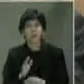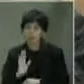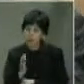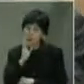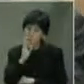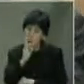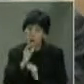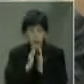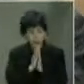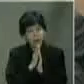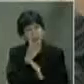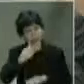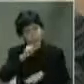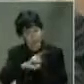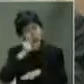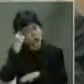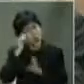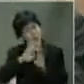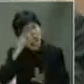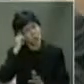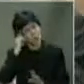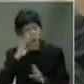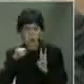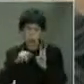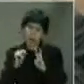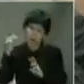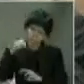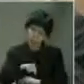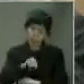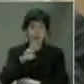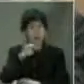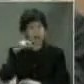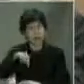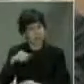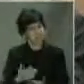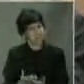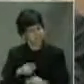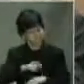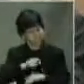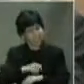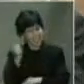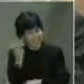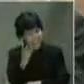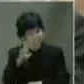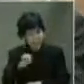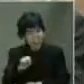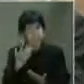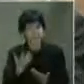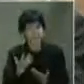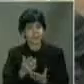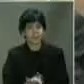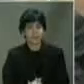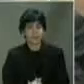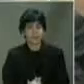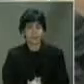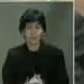ช้าไหว้เจ้าที่หกโมงครึ่งมาสภาแต่นี่จับตีสี่ครับถ